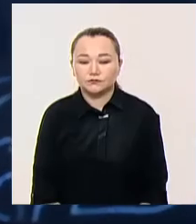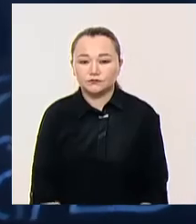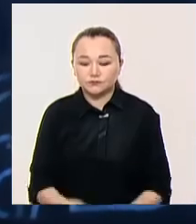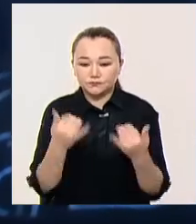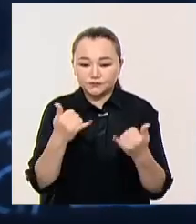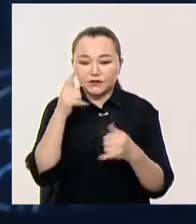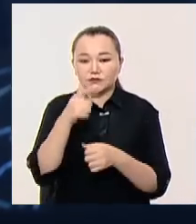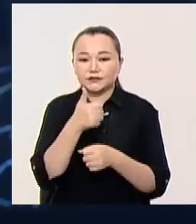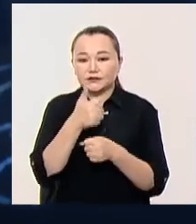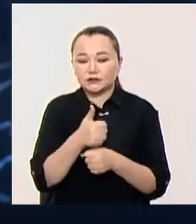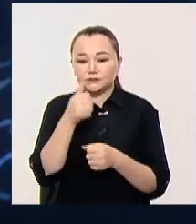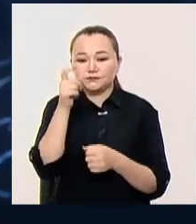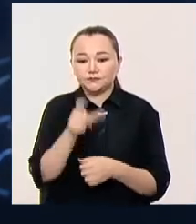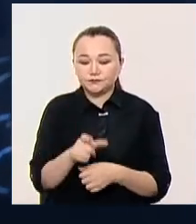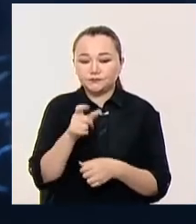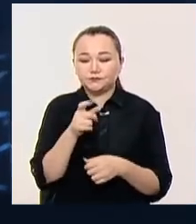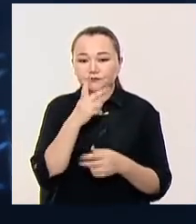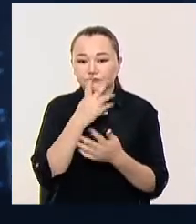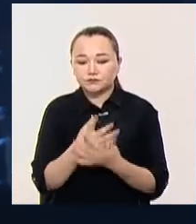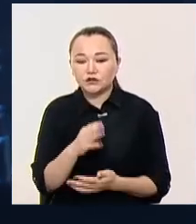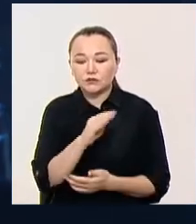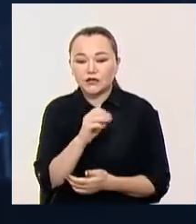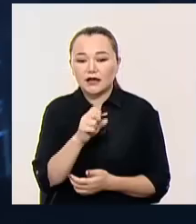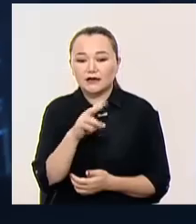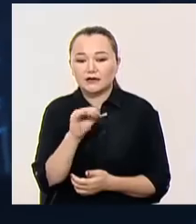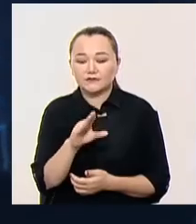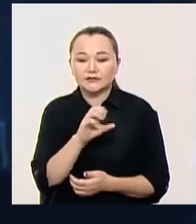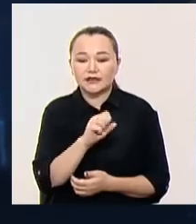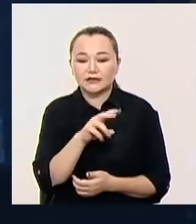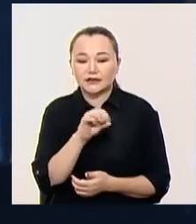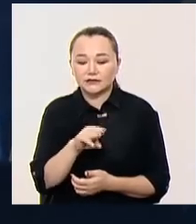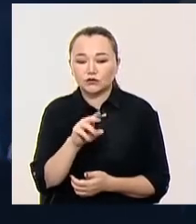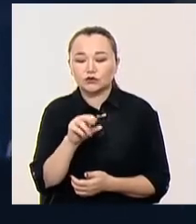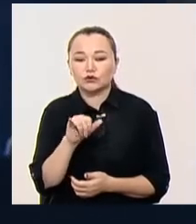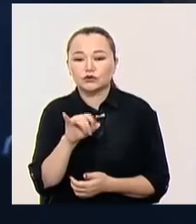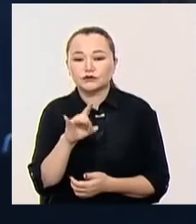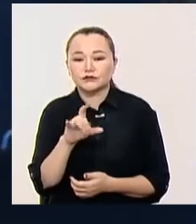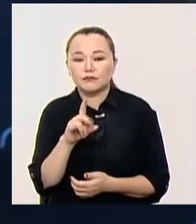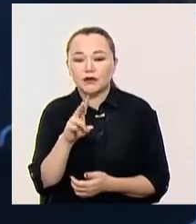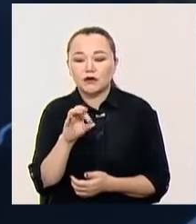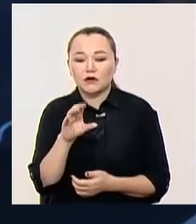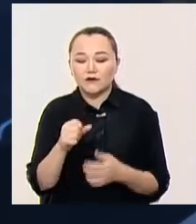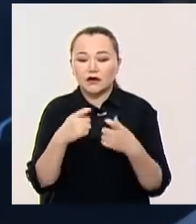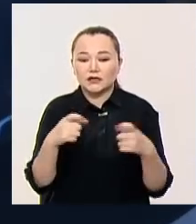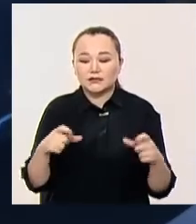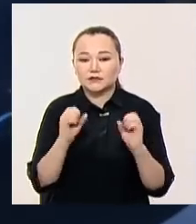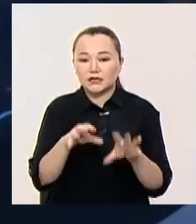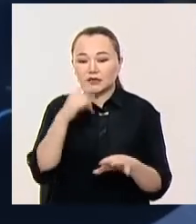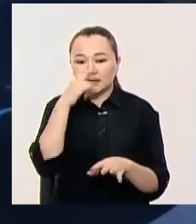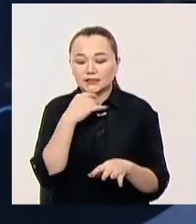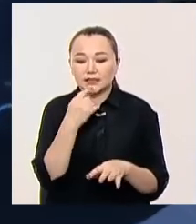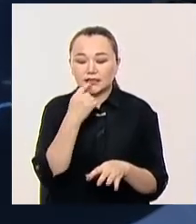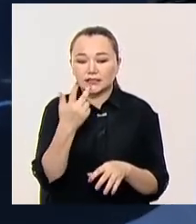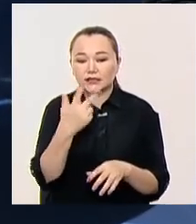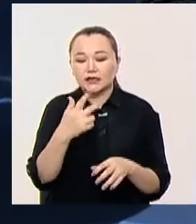Бүгін президенттікке кандидат ретінде ұсынылған Жұматай Алиев пен Салтанат Тұрсынбекова қазақ тілінен емтихан тапсырды. Үш кезеңнен